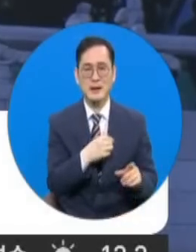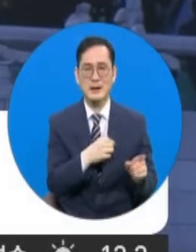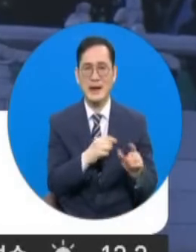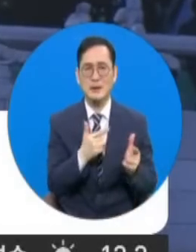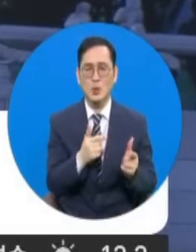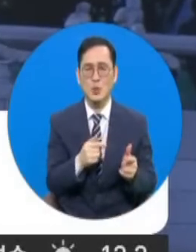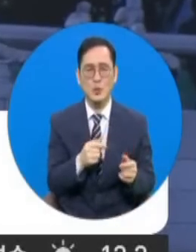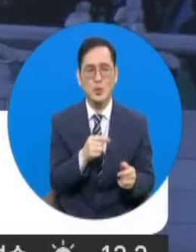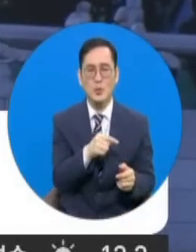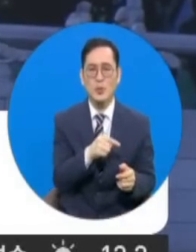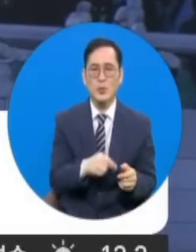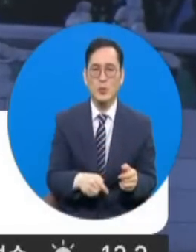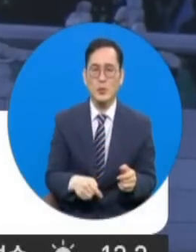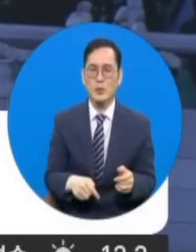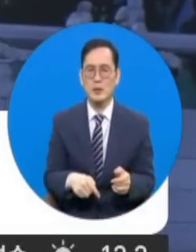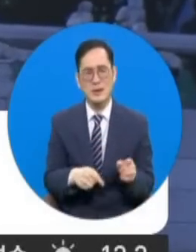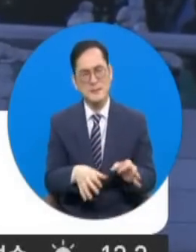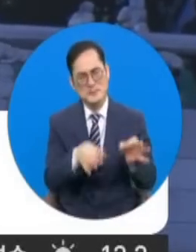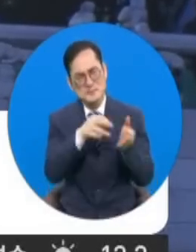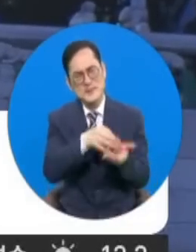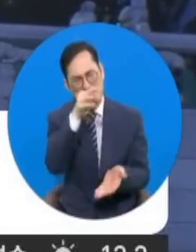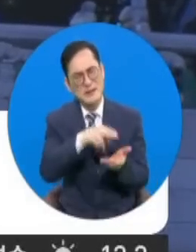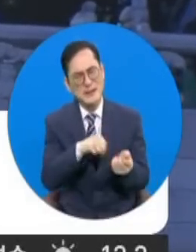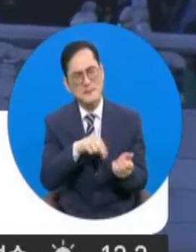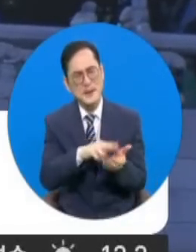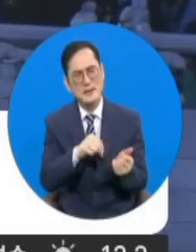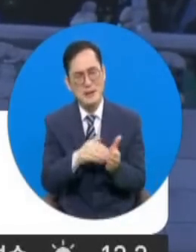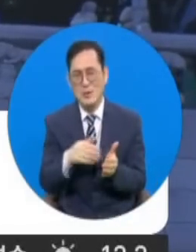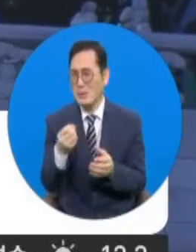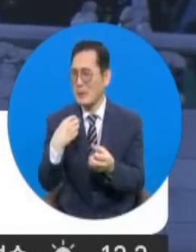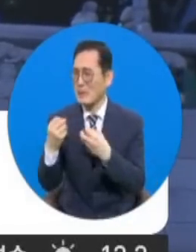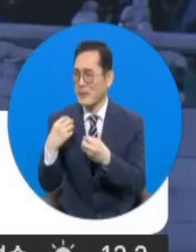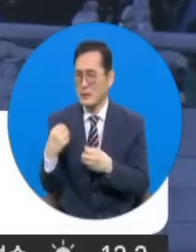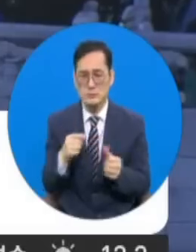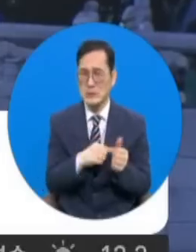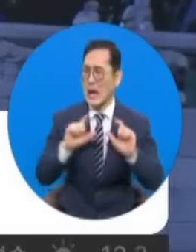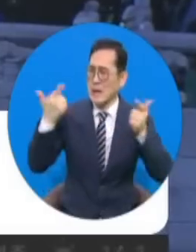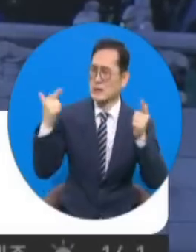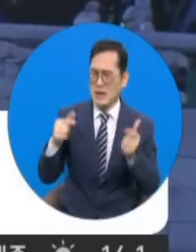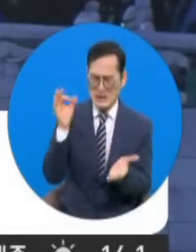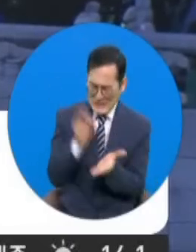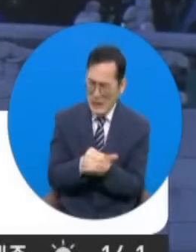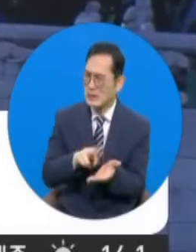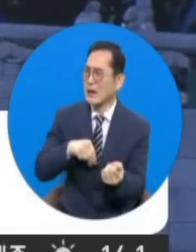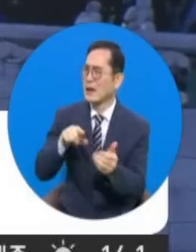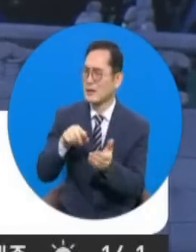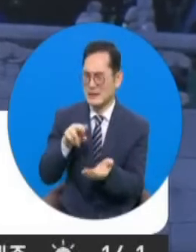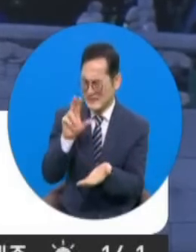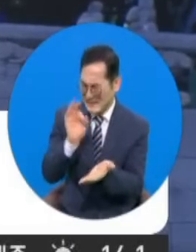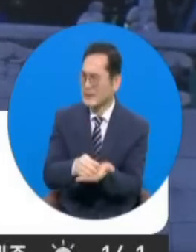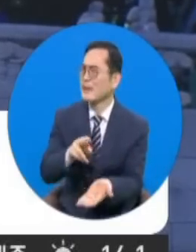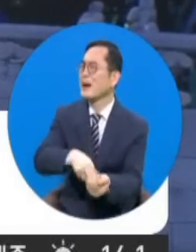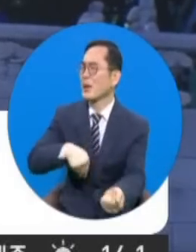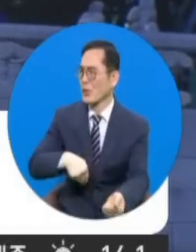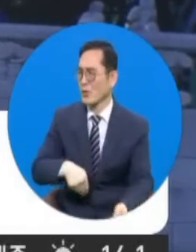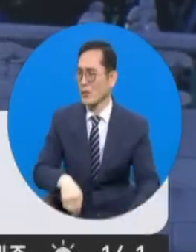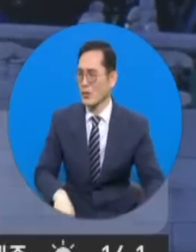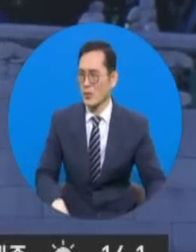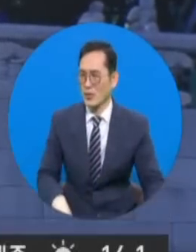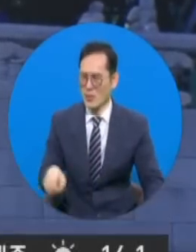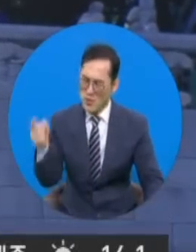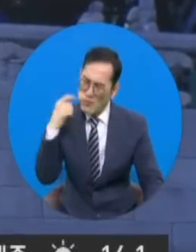투자했다라고 얘기를 했습니다 반론 차원에서 함께 보도를 해 드리겠습니다